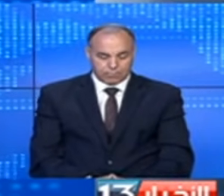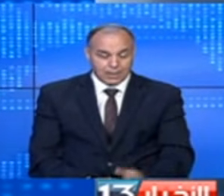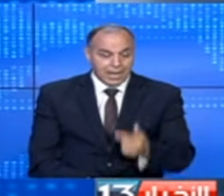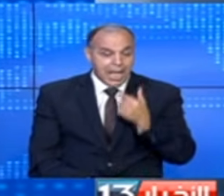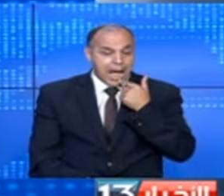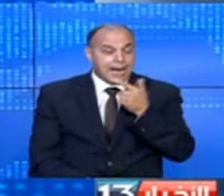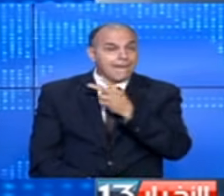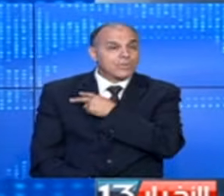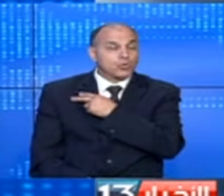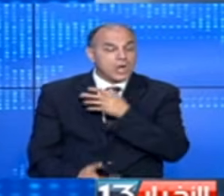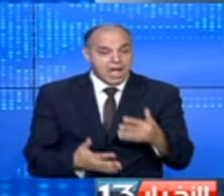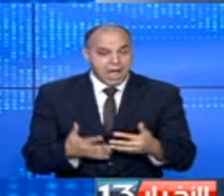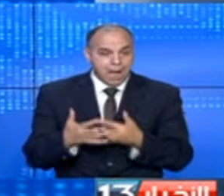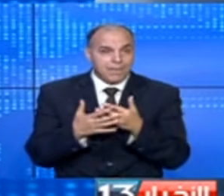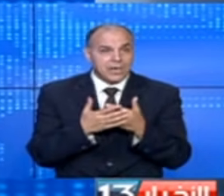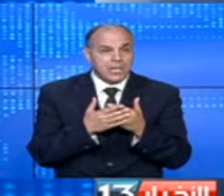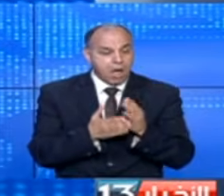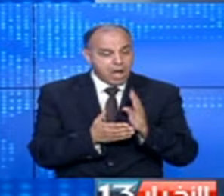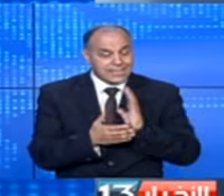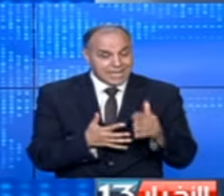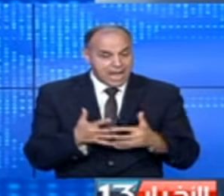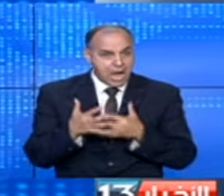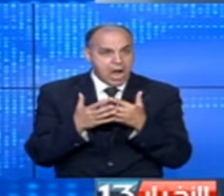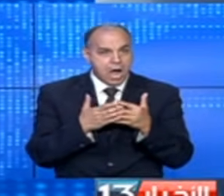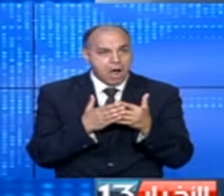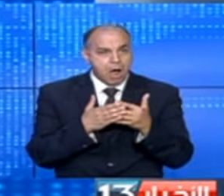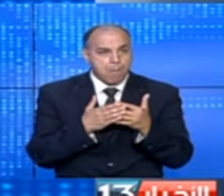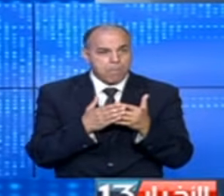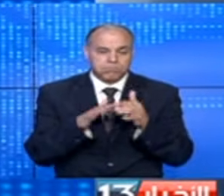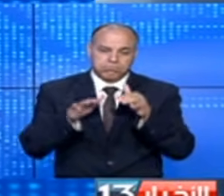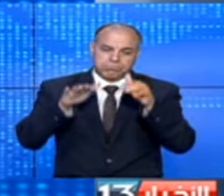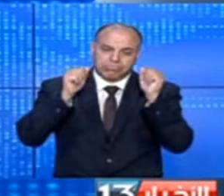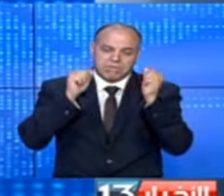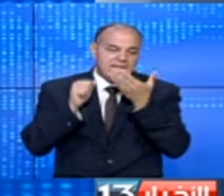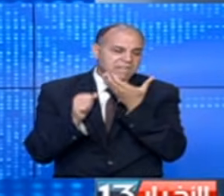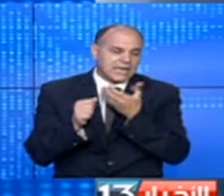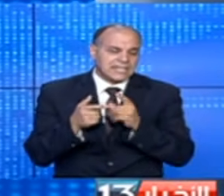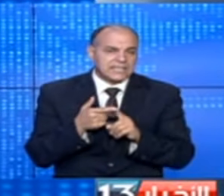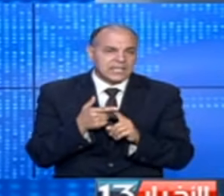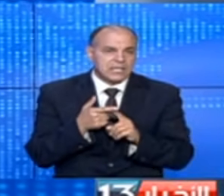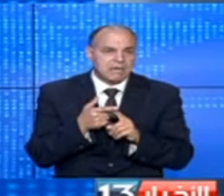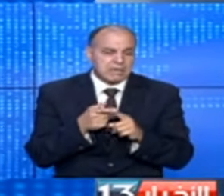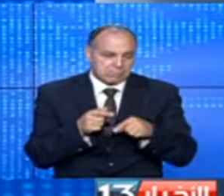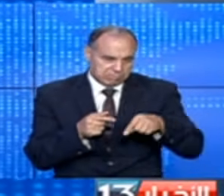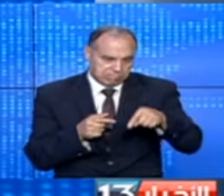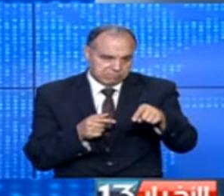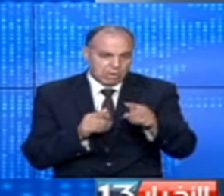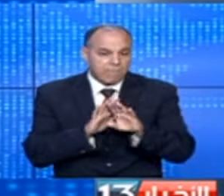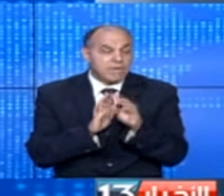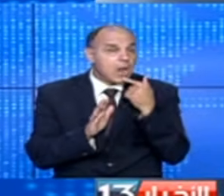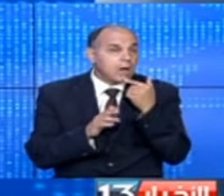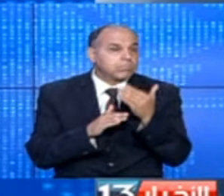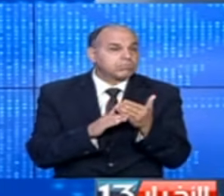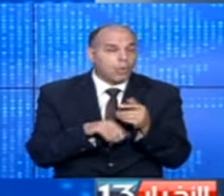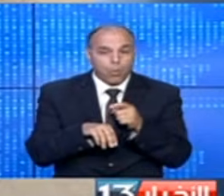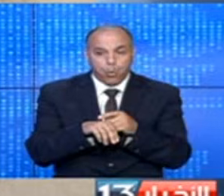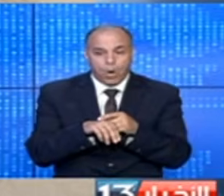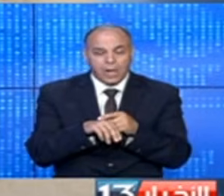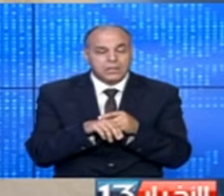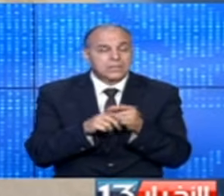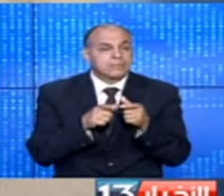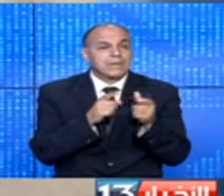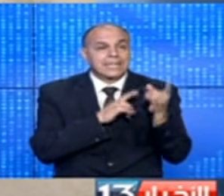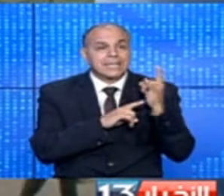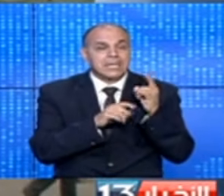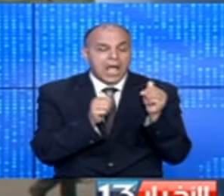أعلن مسؤولون أمريكيون أن الجيش الأمريكي قد ينهي انسحابه من أفغانستان في غضون أيام، مستبقا بفترة كبيرة